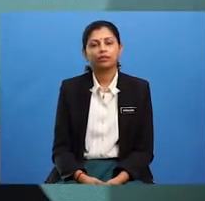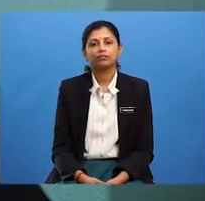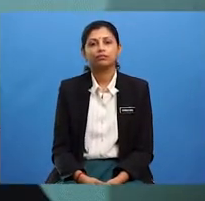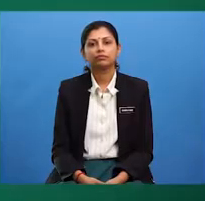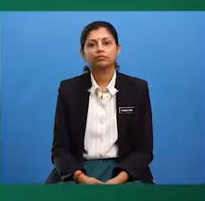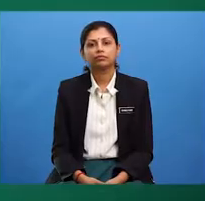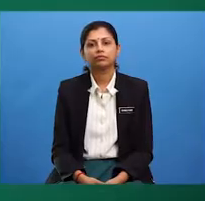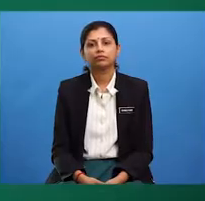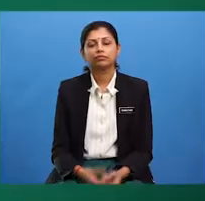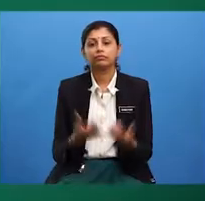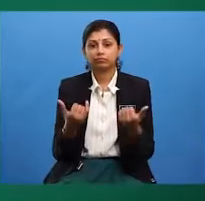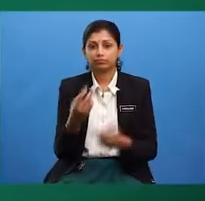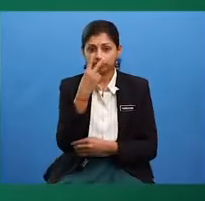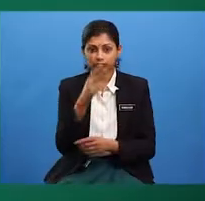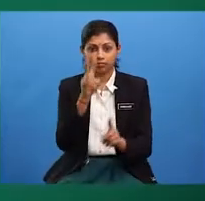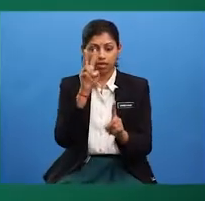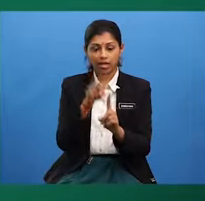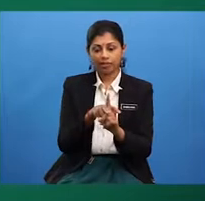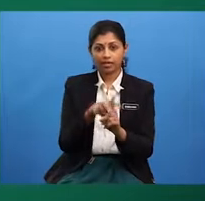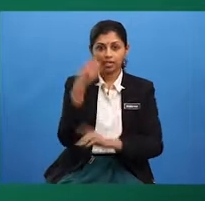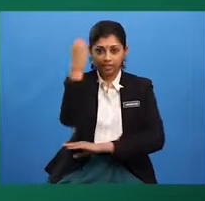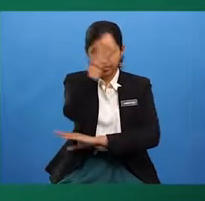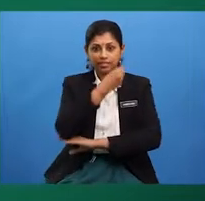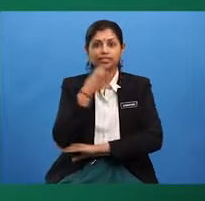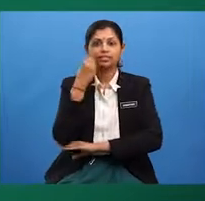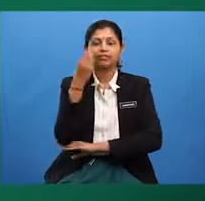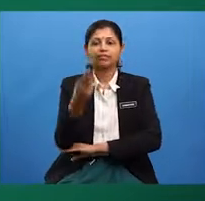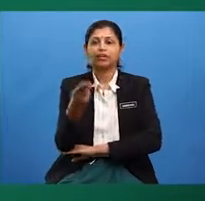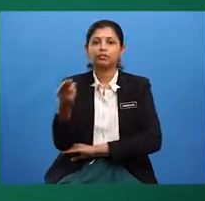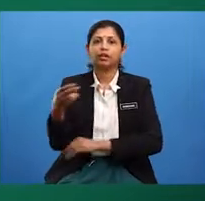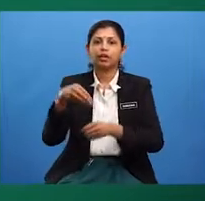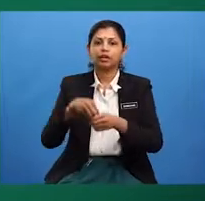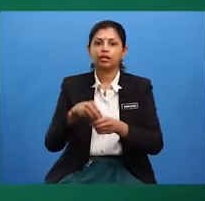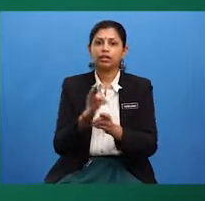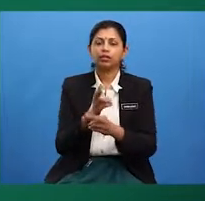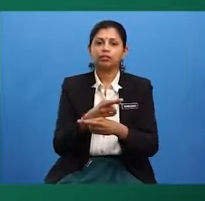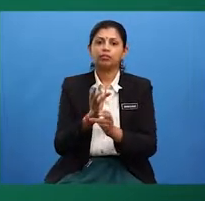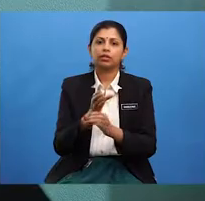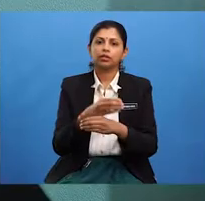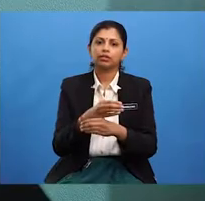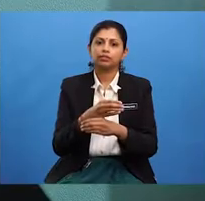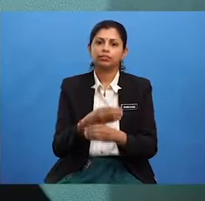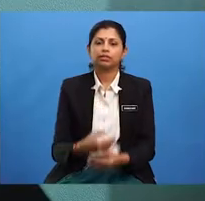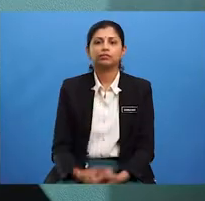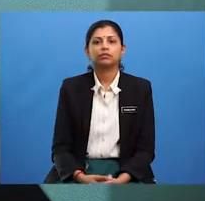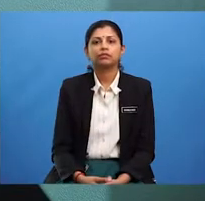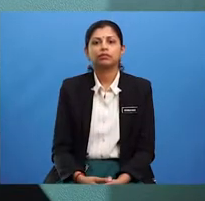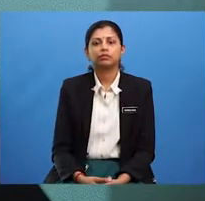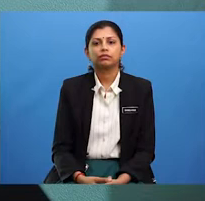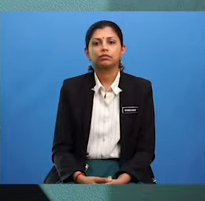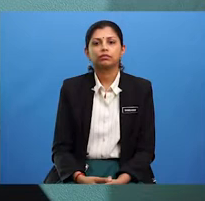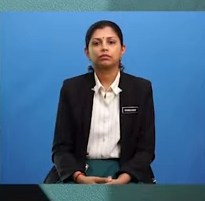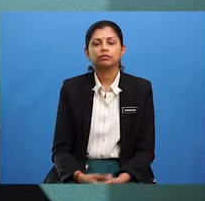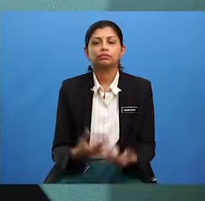Seterusnya, mari kita mengaplikasikan sifat bahan dalam reka cipta. Dalam aktiviti